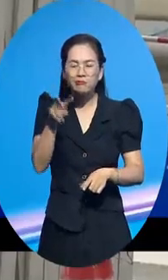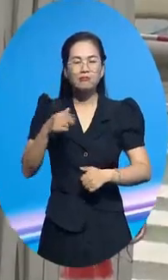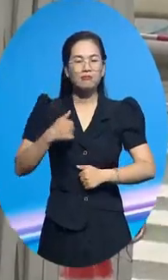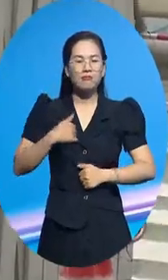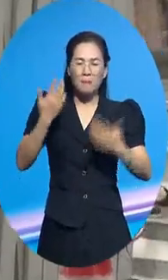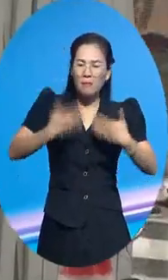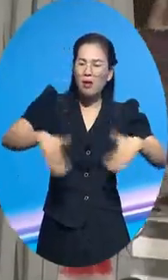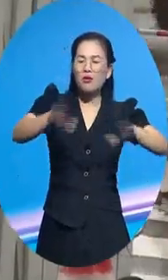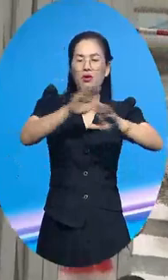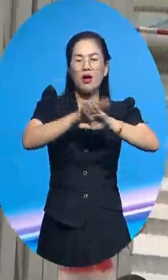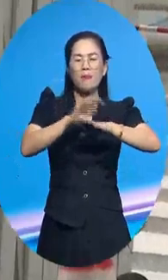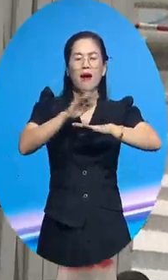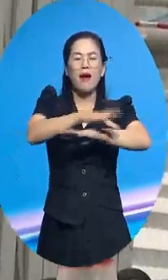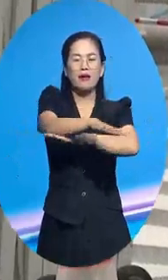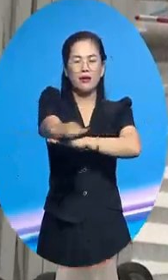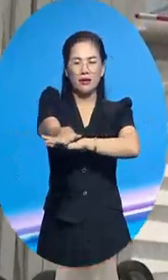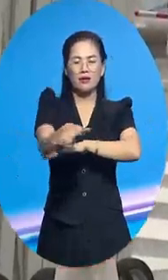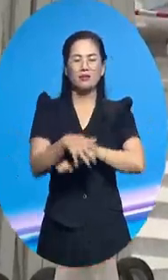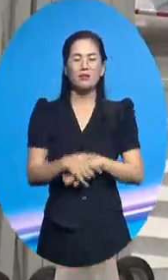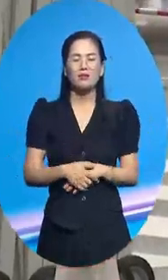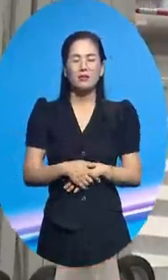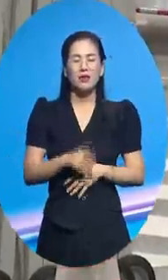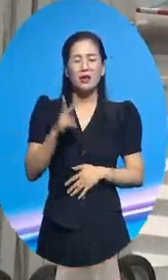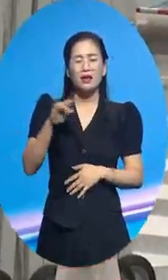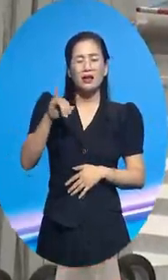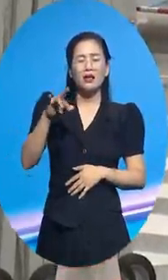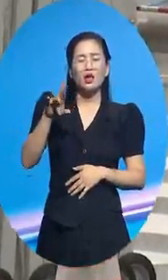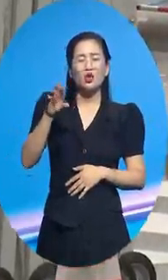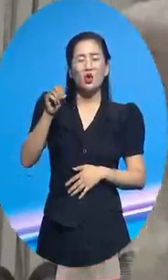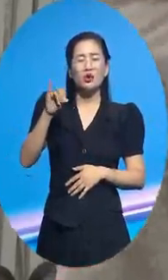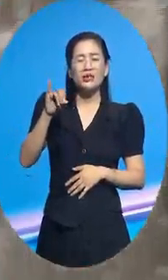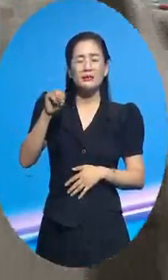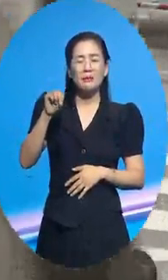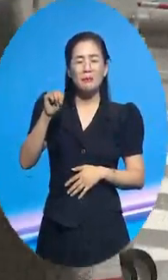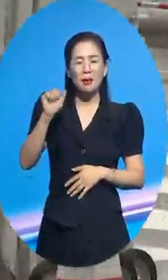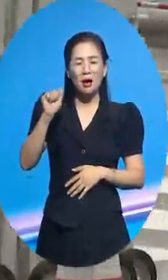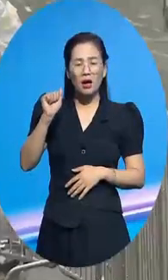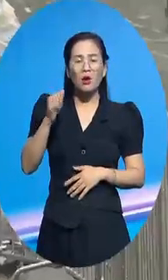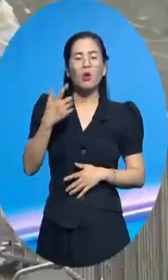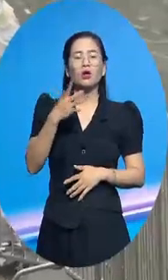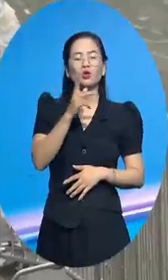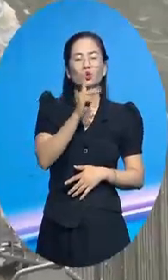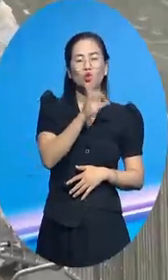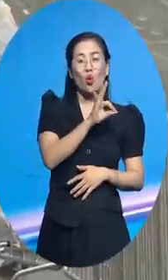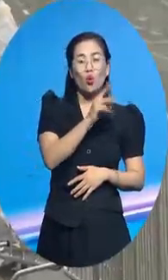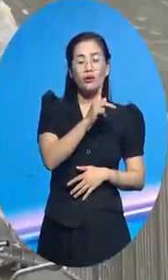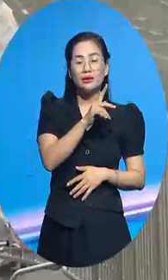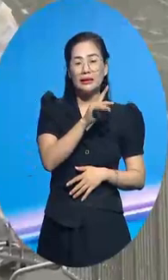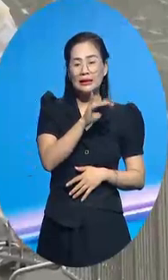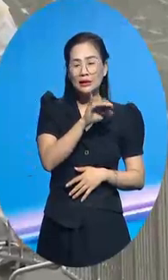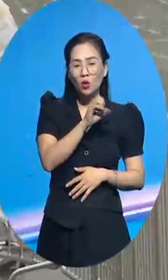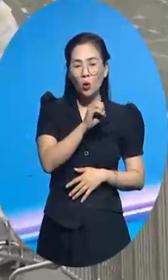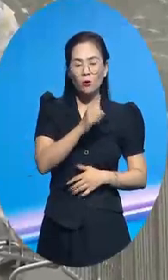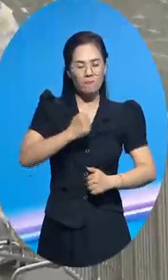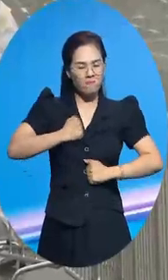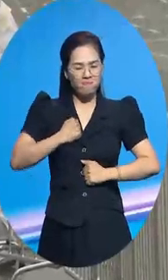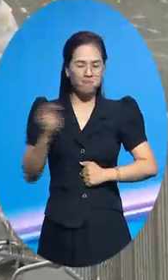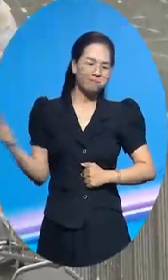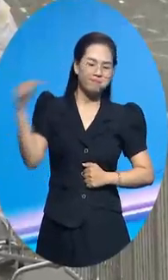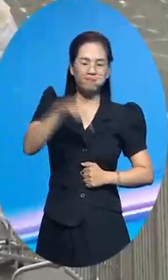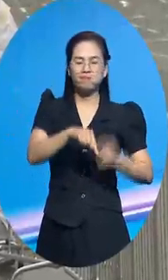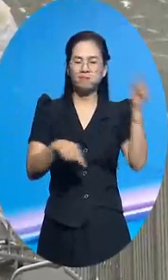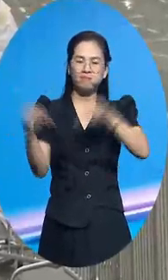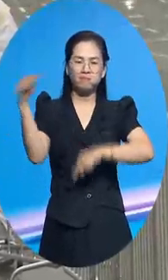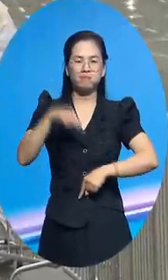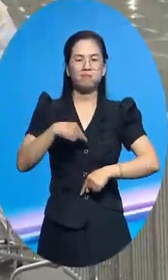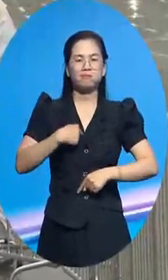tình hình an ninh. Ngoài Hiroshima, tại nhiều nơi khác, trong đó có thủ đô Tokyo, an ninh cũng được tăng cường. Ở nhiều thành phố